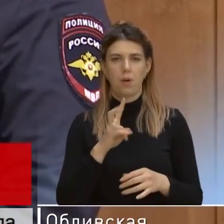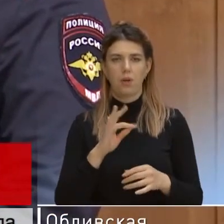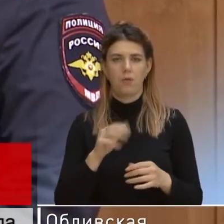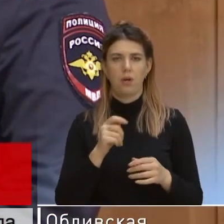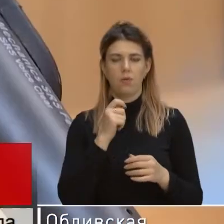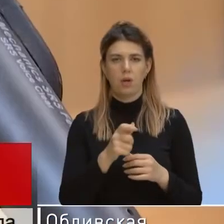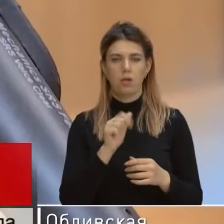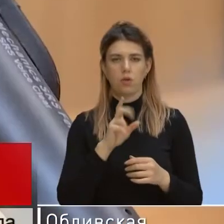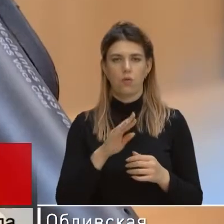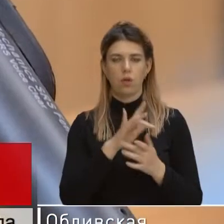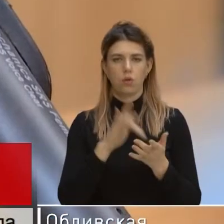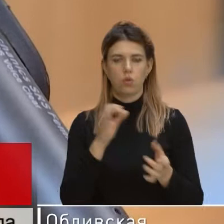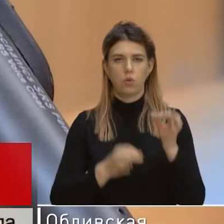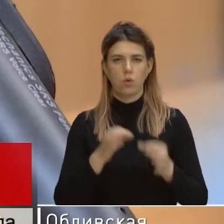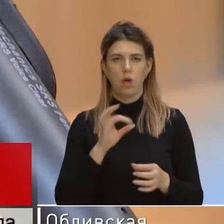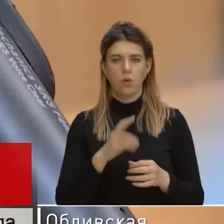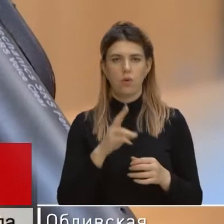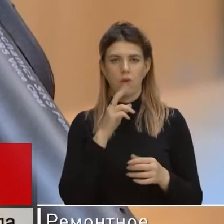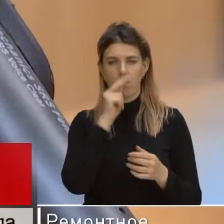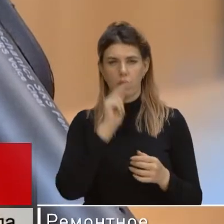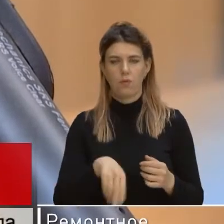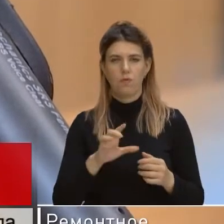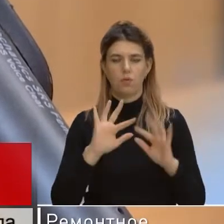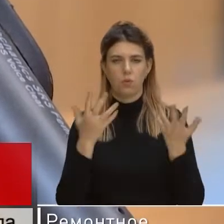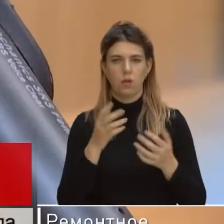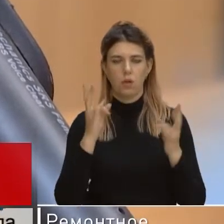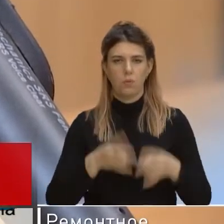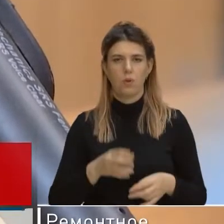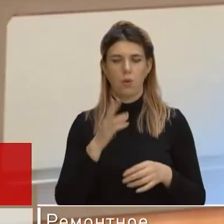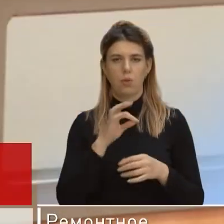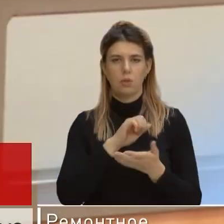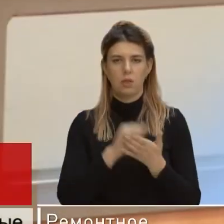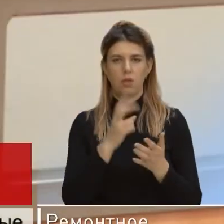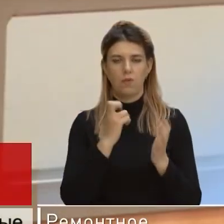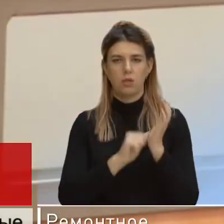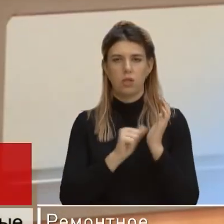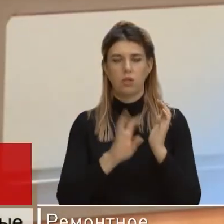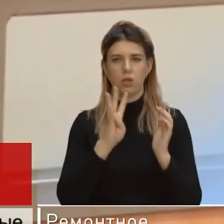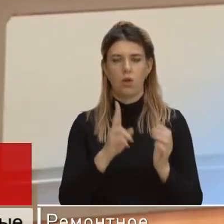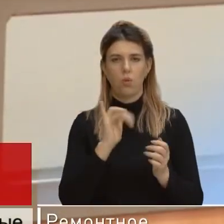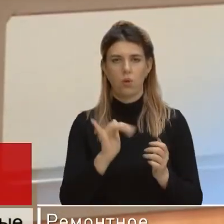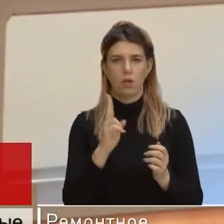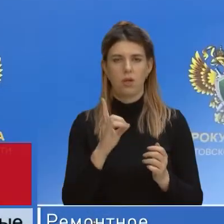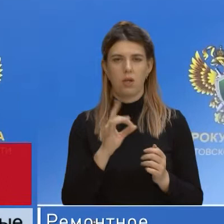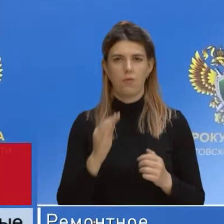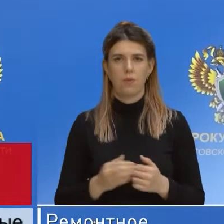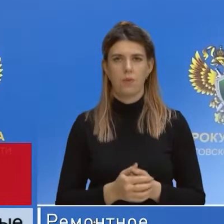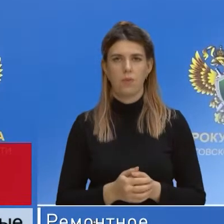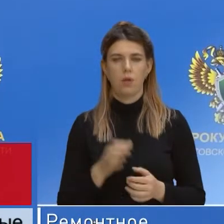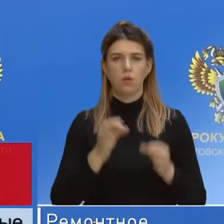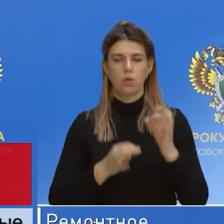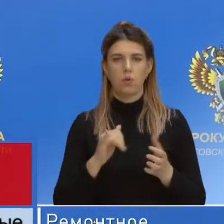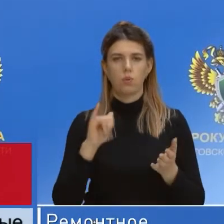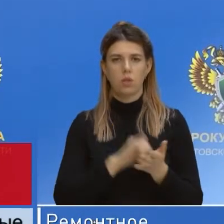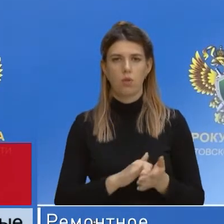вынес азовский городской суд он признан виновным в совершении преступления по статье 264 ук рф суде